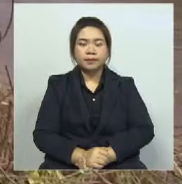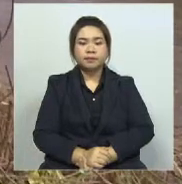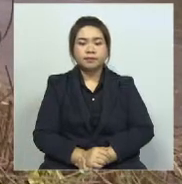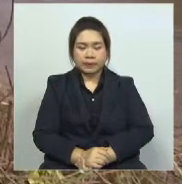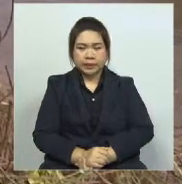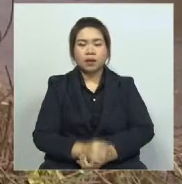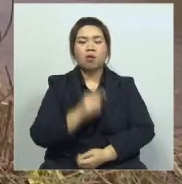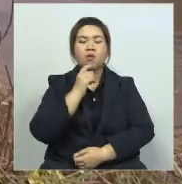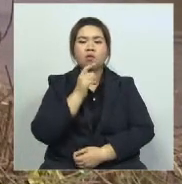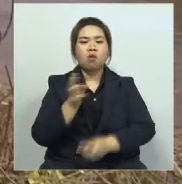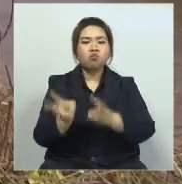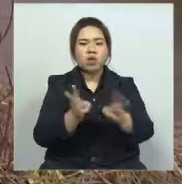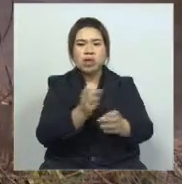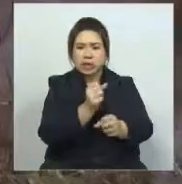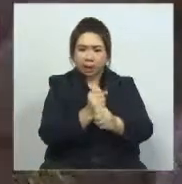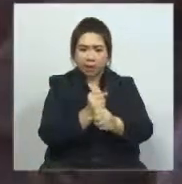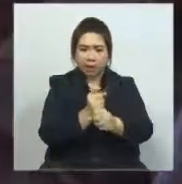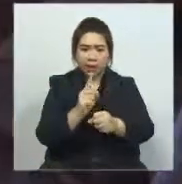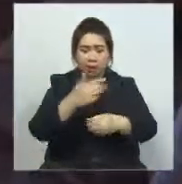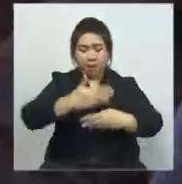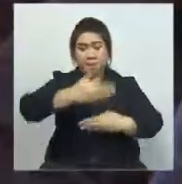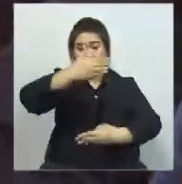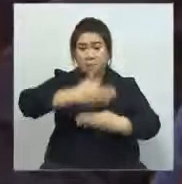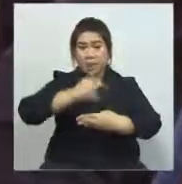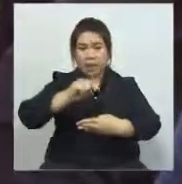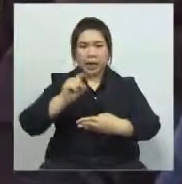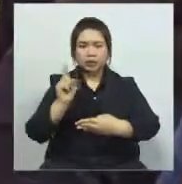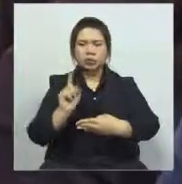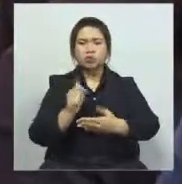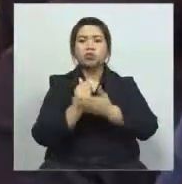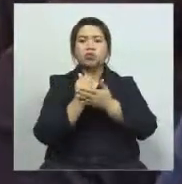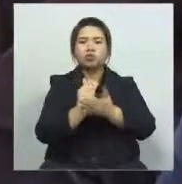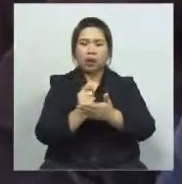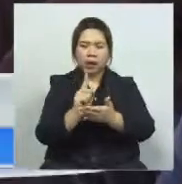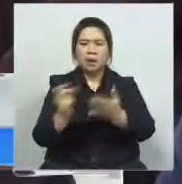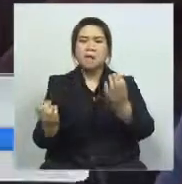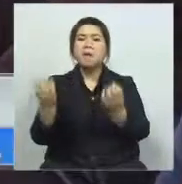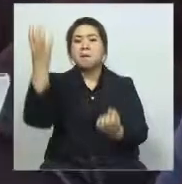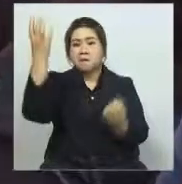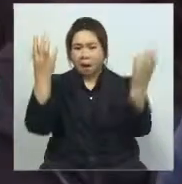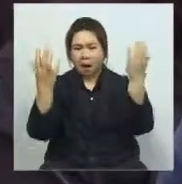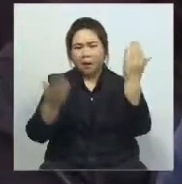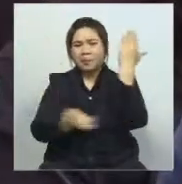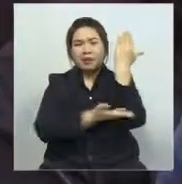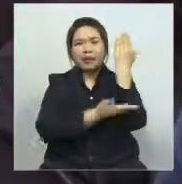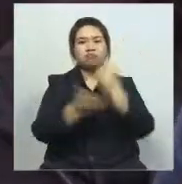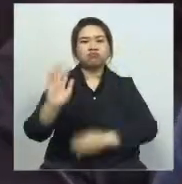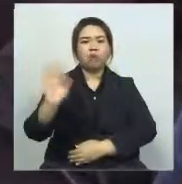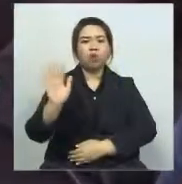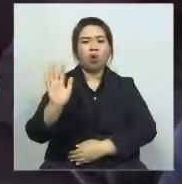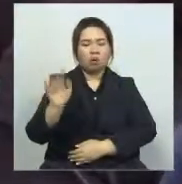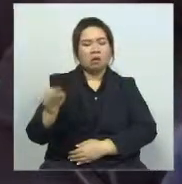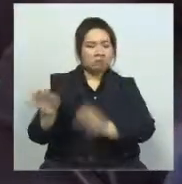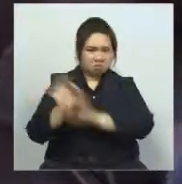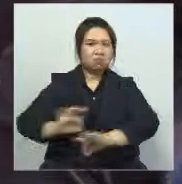ทางออกที่มาขยับมาสร้างประตูน้ำตรงนี้เนี่ยก็คือการที่เรารักษาป่าที่ราบต่ำในป่าตะวันตกแห่งส